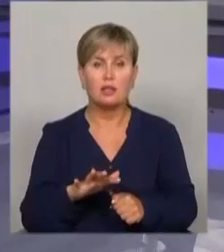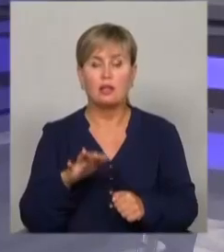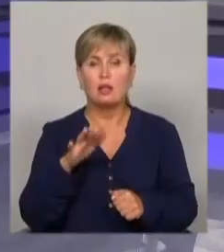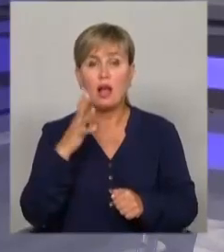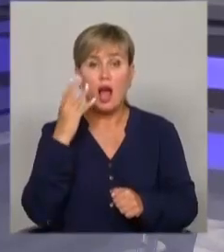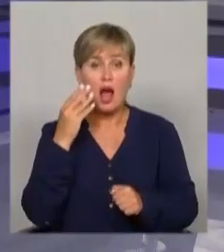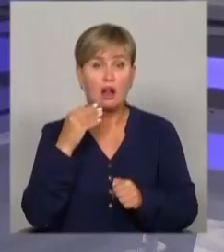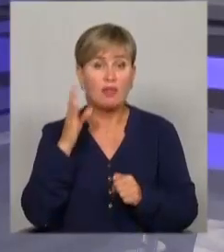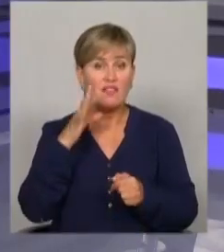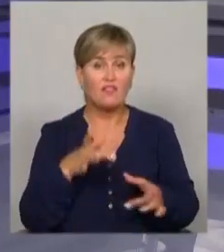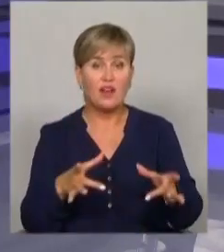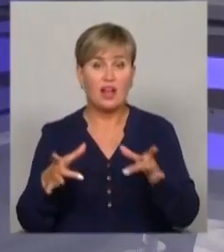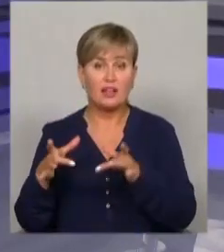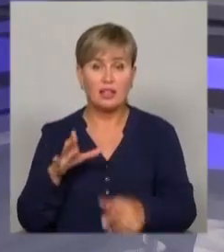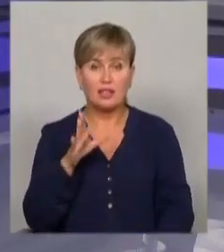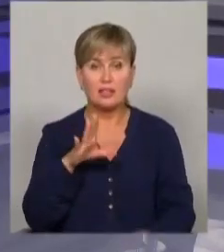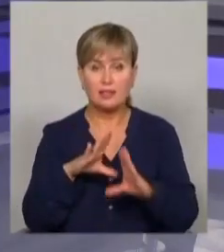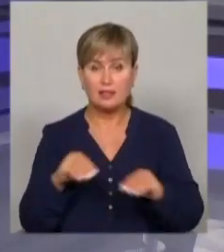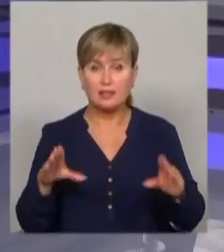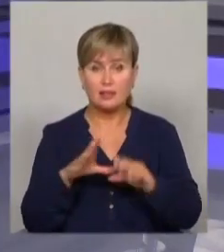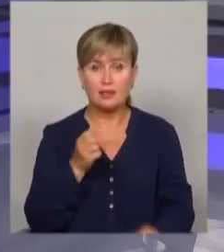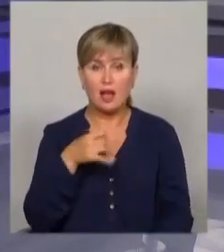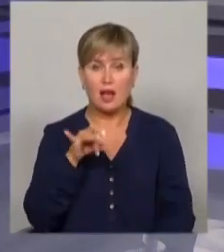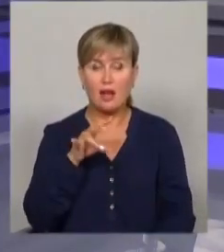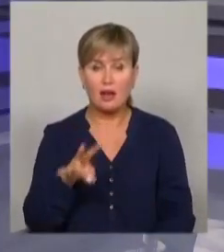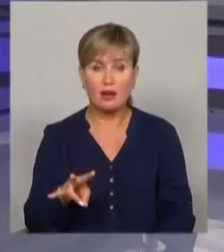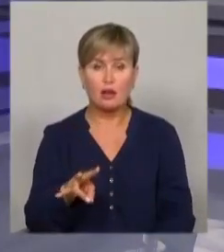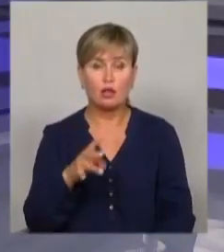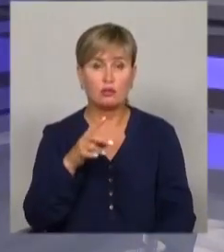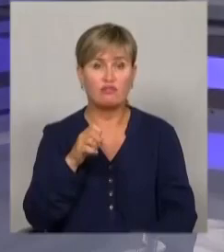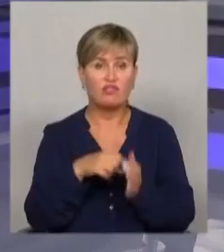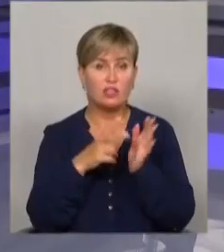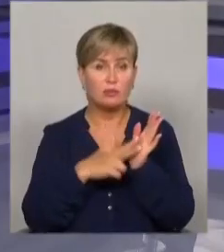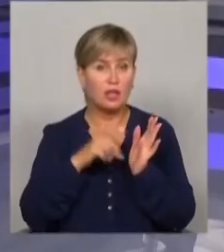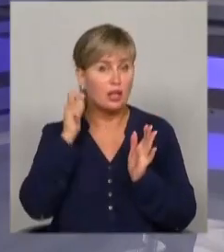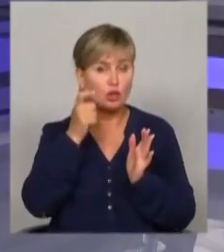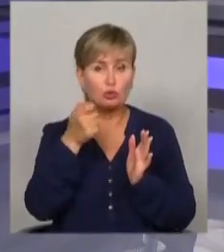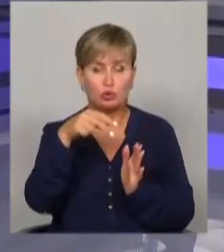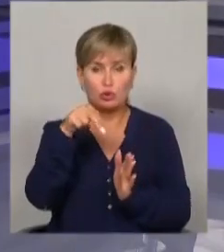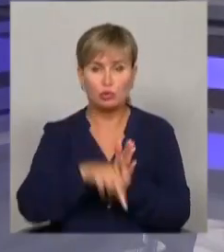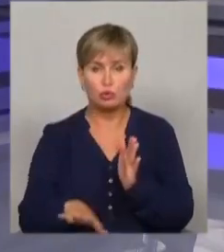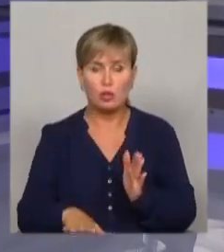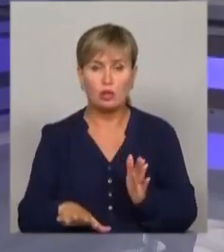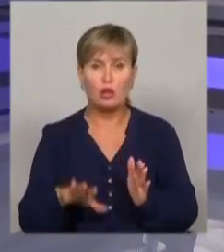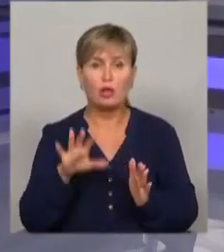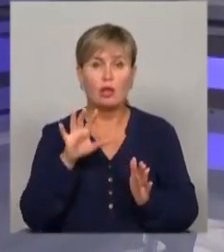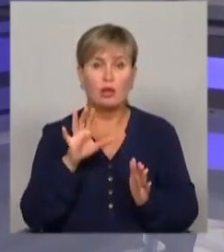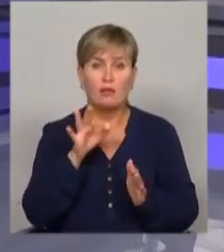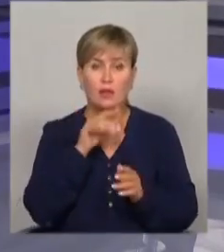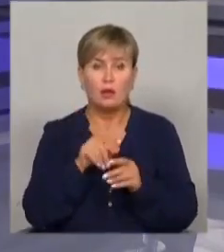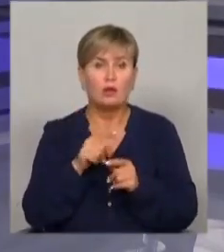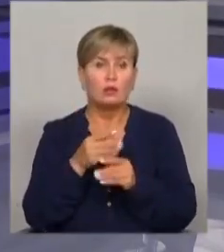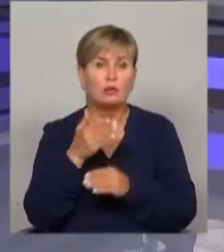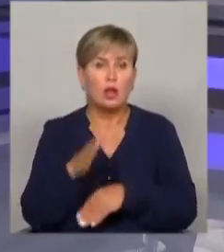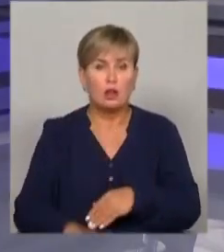алматинском водохранилище сайран сегодня едва не утонул 18-летний парень по словам молодого человека момент заплыва его